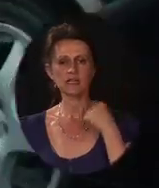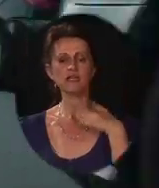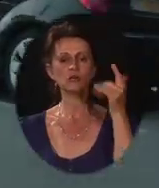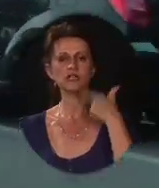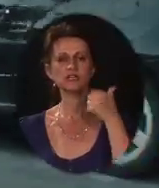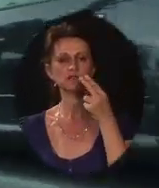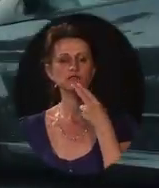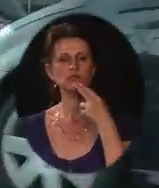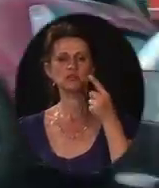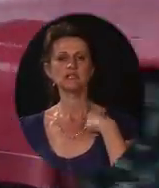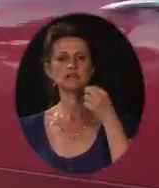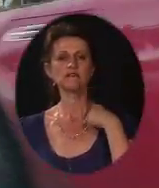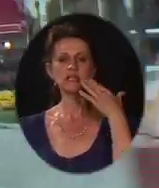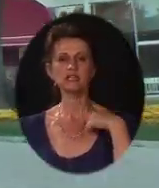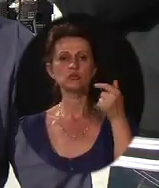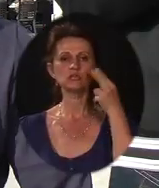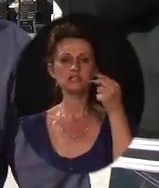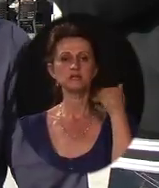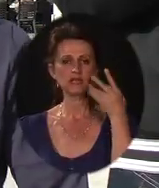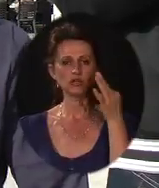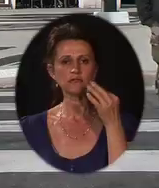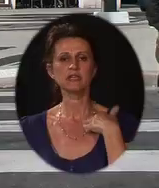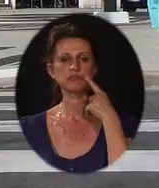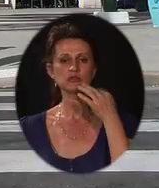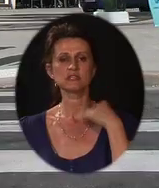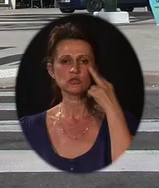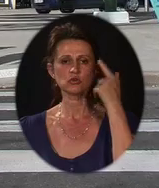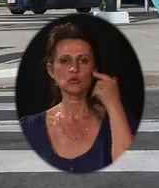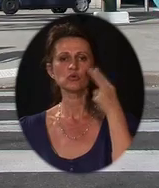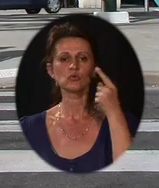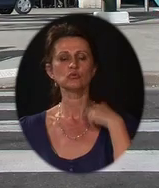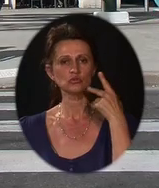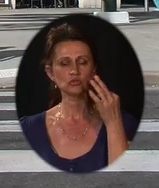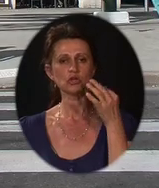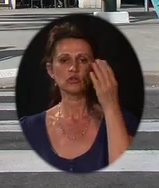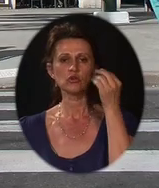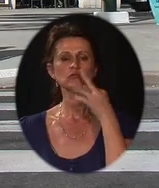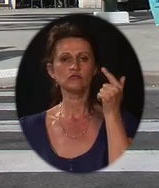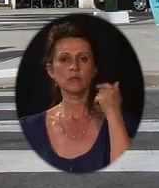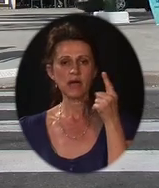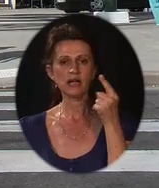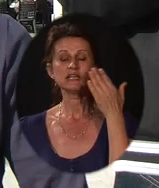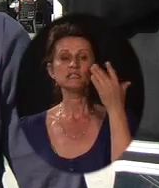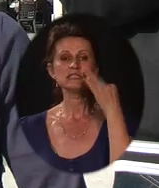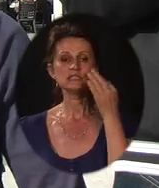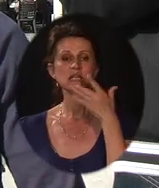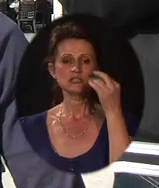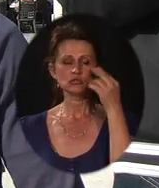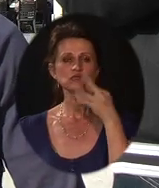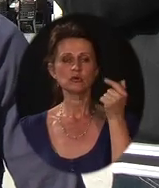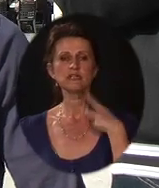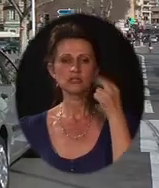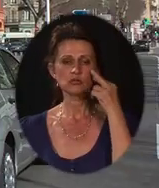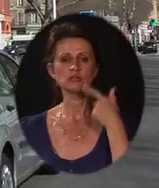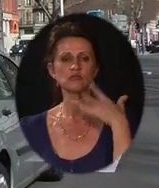Pensez toujours que le conducteur ne vous voit pas. Ici, à votre avis, est-ce que je suis visible par les voitures qui arrivent dans la rue ? Mettez-vous à la place du